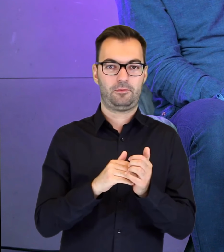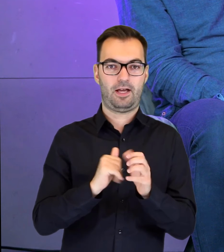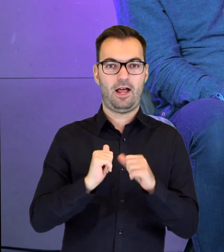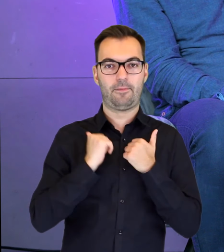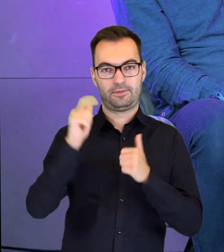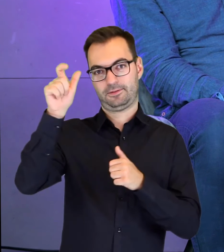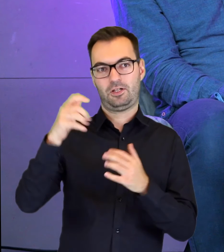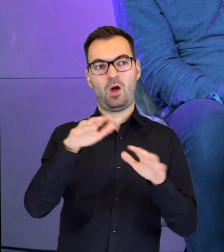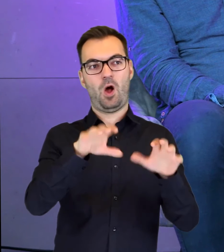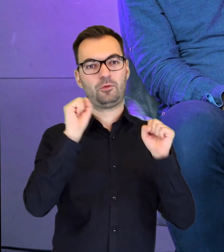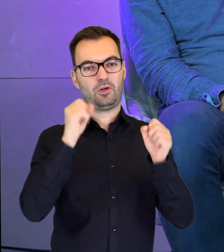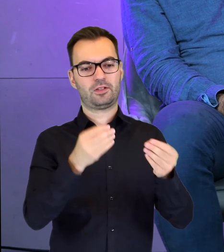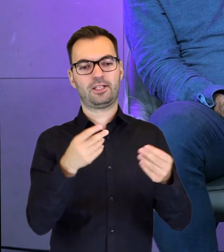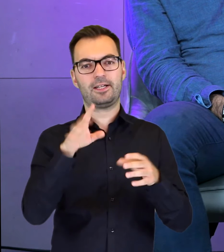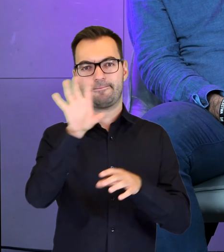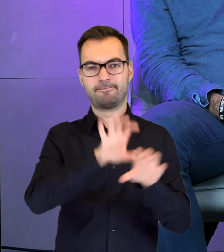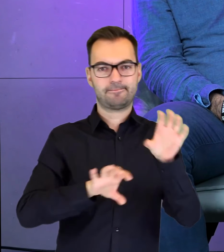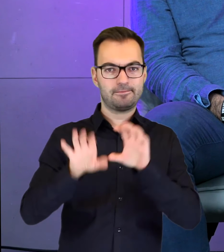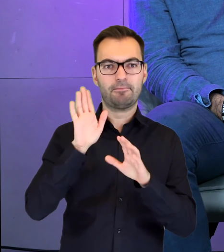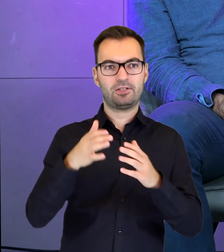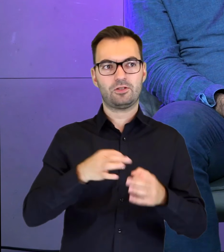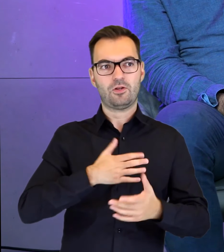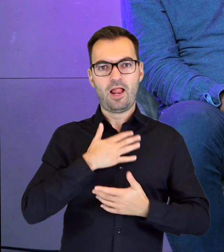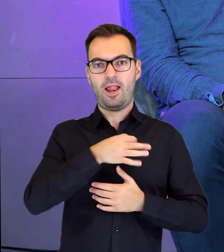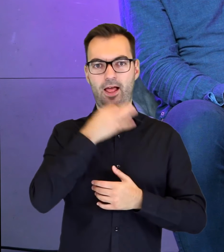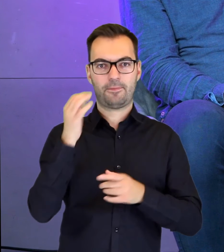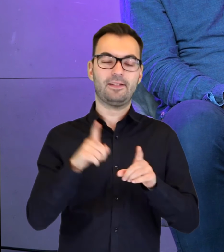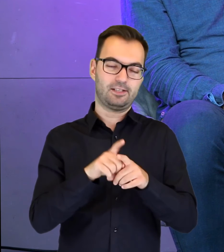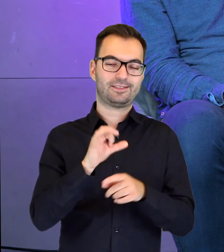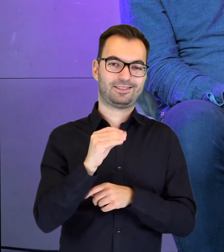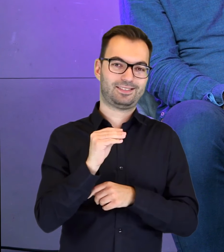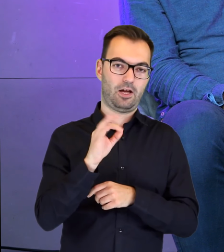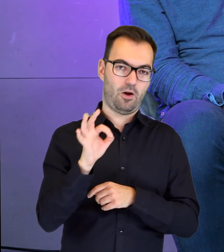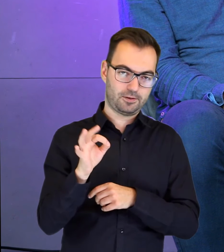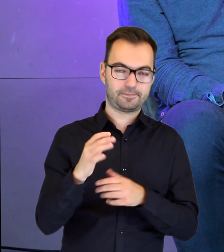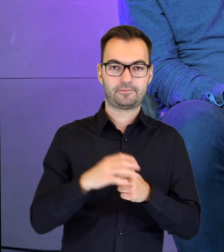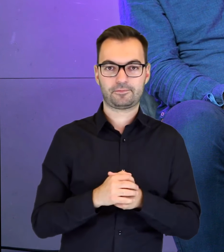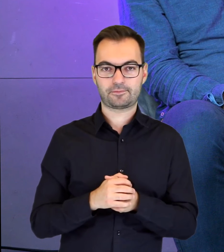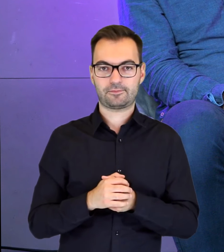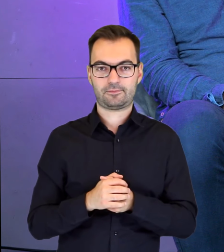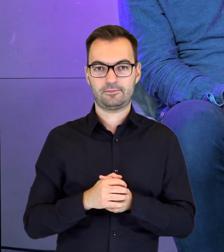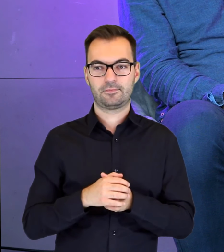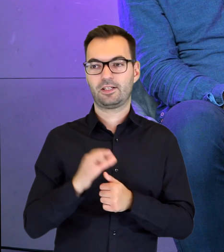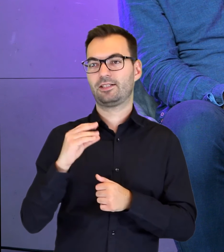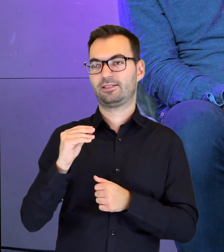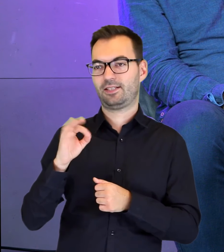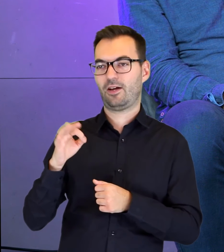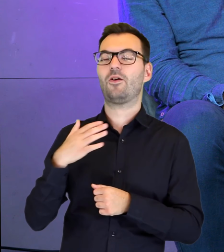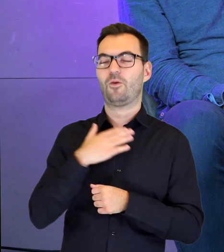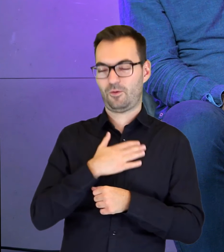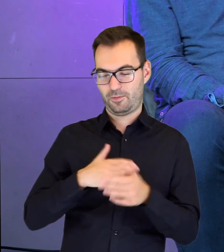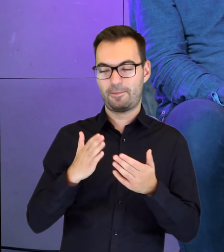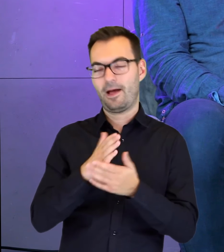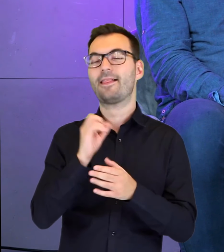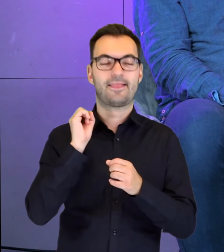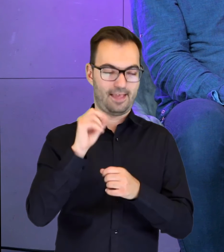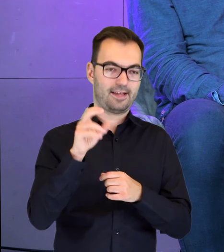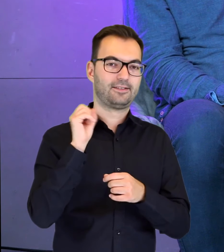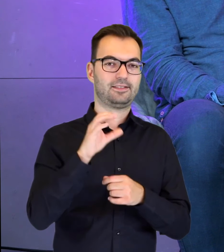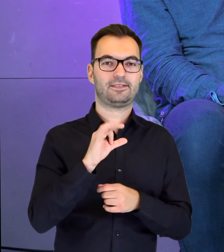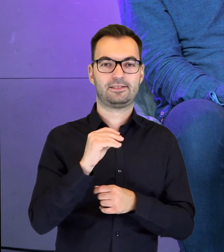jeżeli to Side mapa jest wymagana jeżeli w kontekście odbiorcy pomożemy i